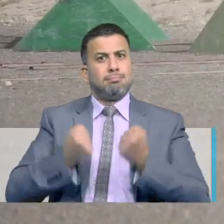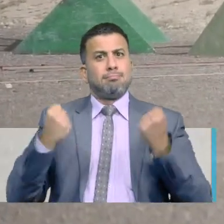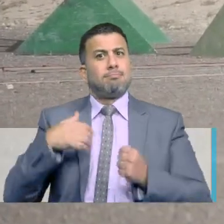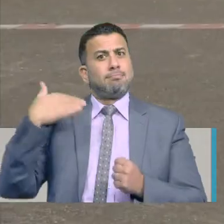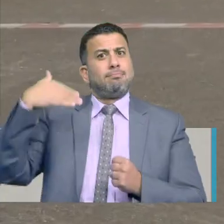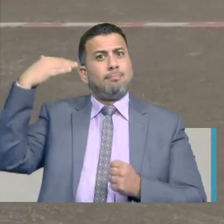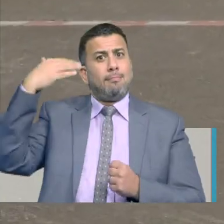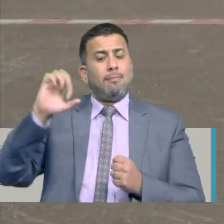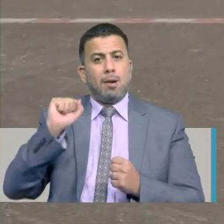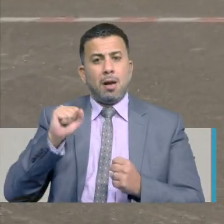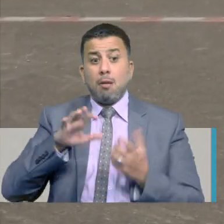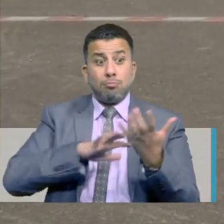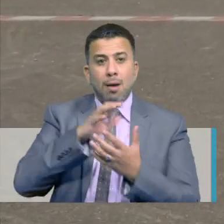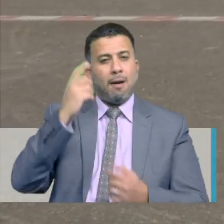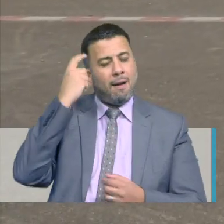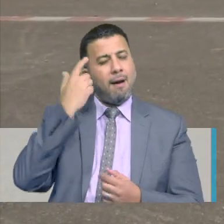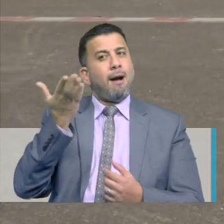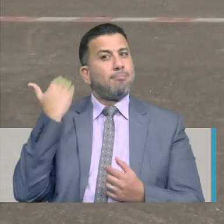كافه الاحداث والمواقف